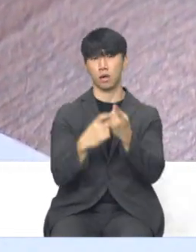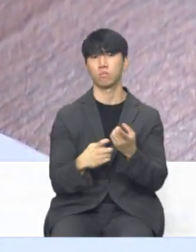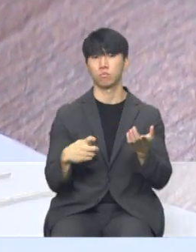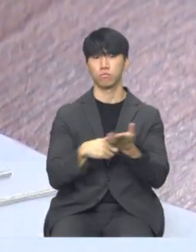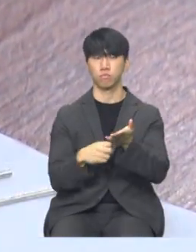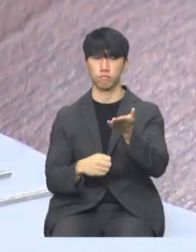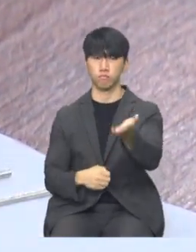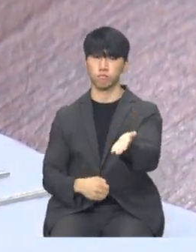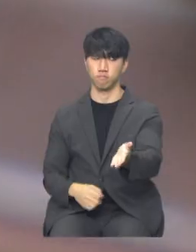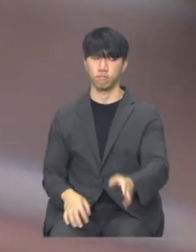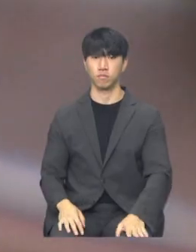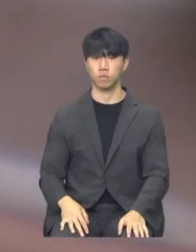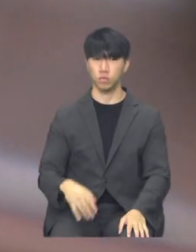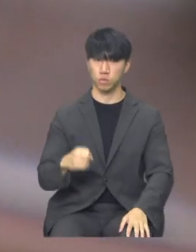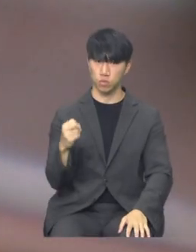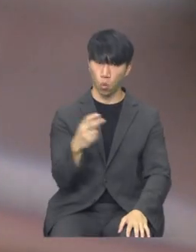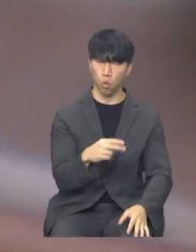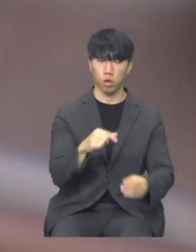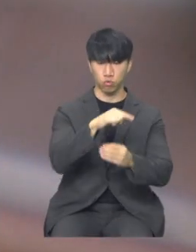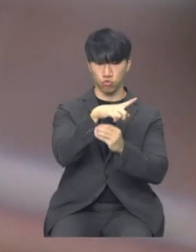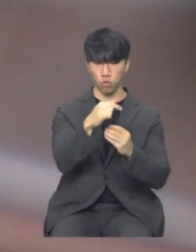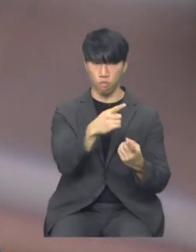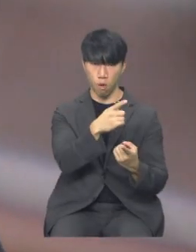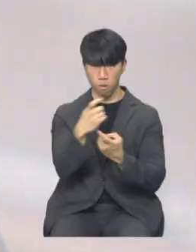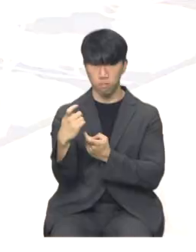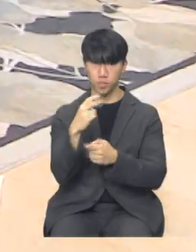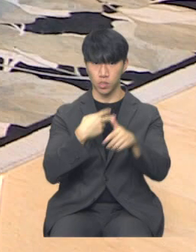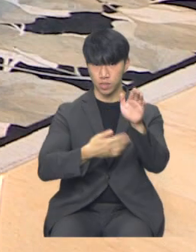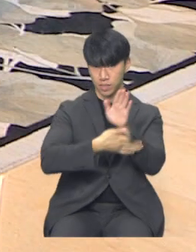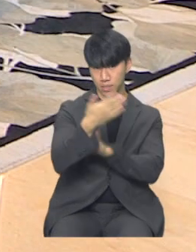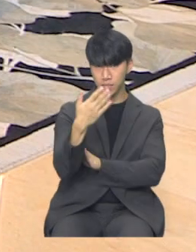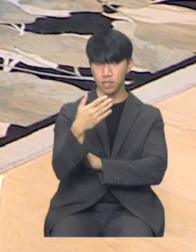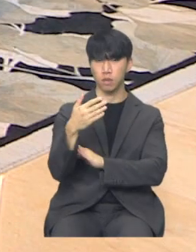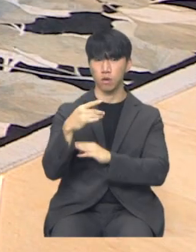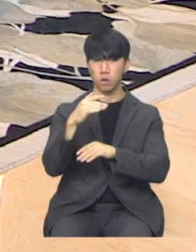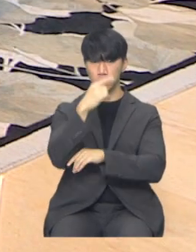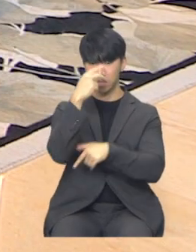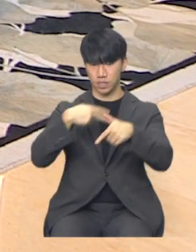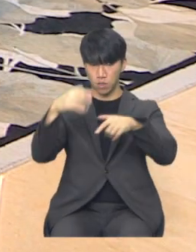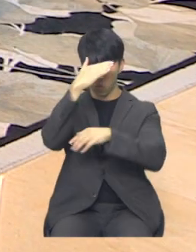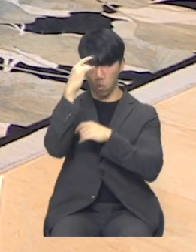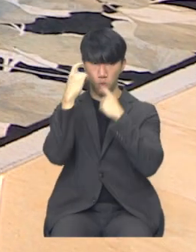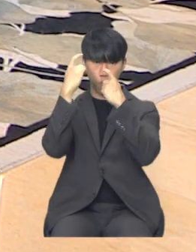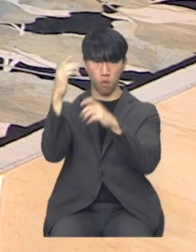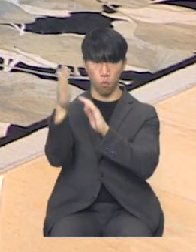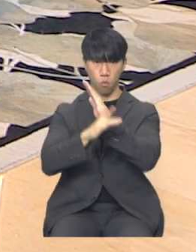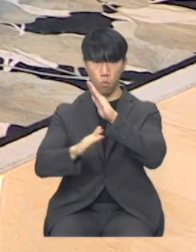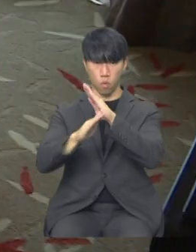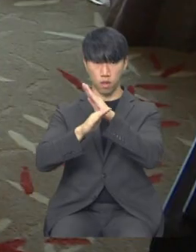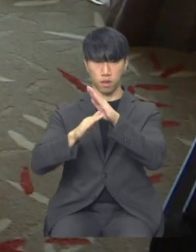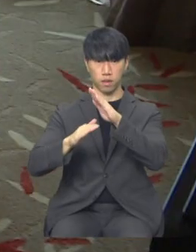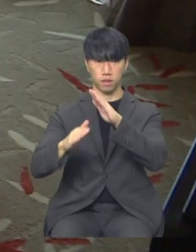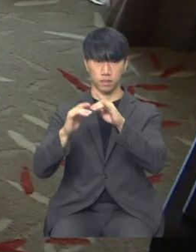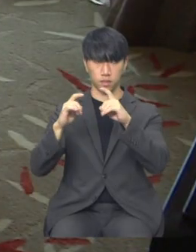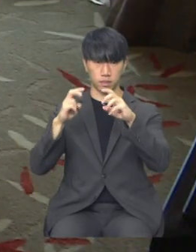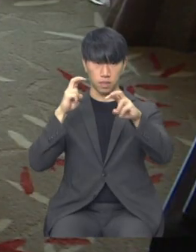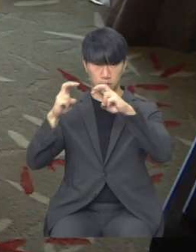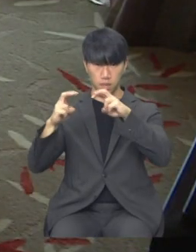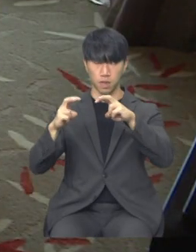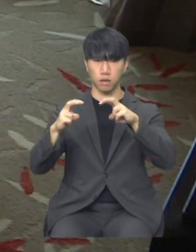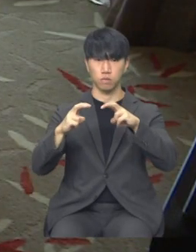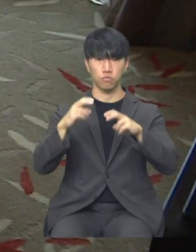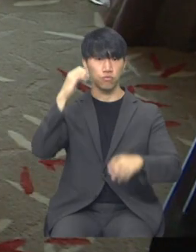제공됩니다. 이 밖에도 추석 연휴를 맞아 인천시와 인천관광공사가 인천 숙박상품 기획전을